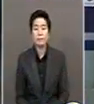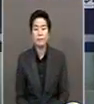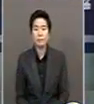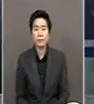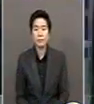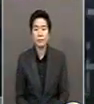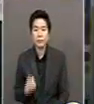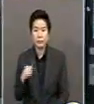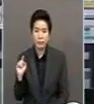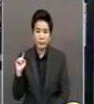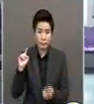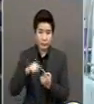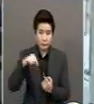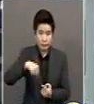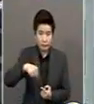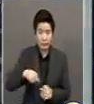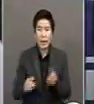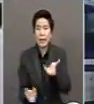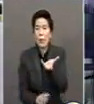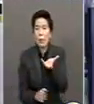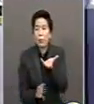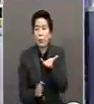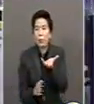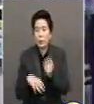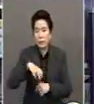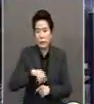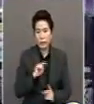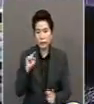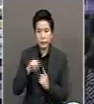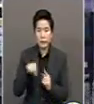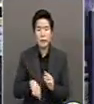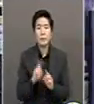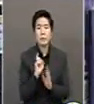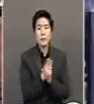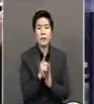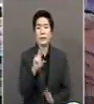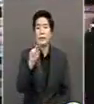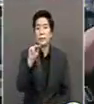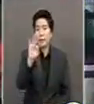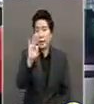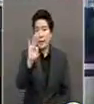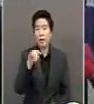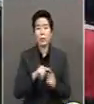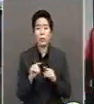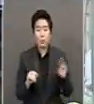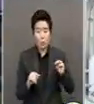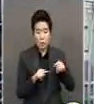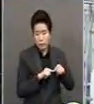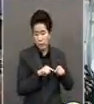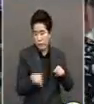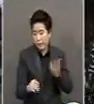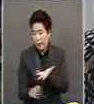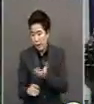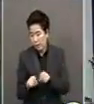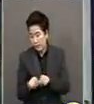คุณผู้ชมครับตอนนี้ผมเดินทางมาถึงสถานีตอปูแล้วนะครับใช้เวลาทั้งหมด39นาทีบนขบวนรถไฟฟ้าสายสีม่วง